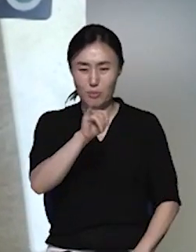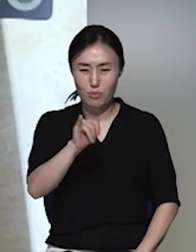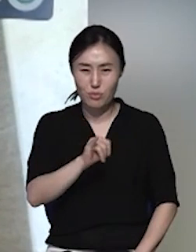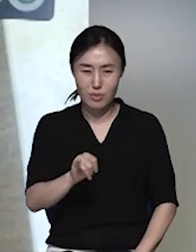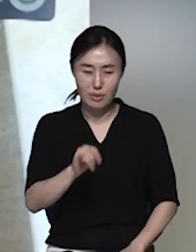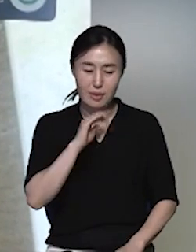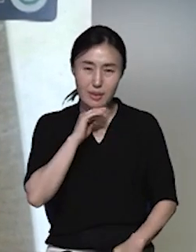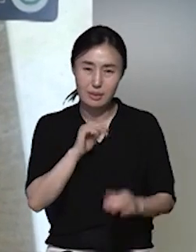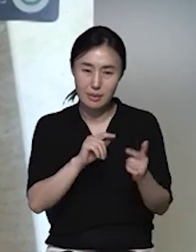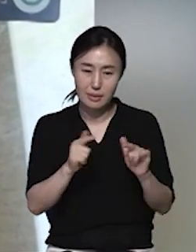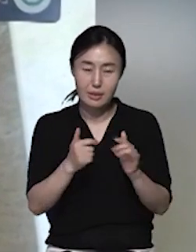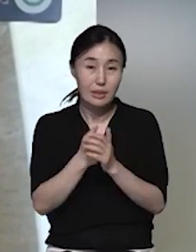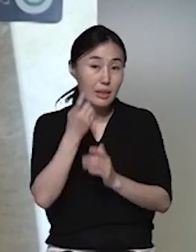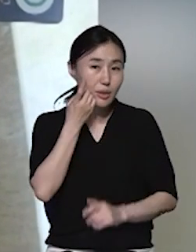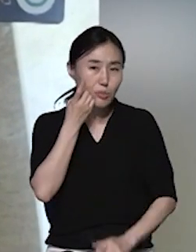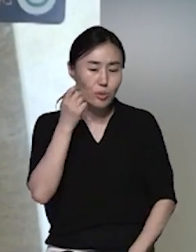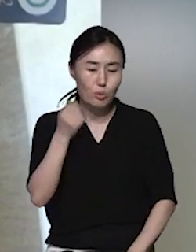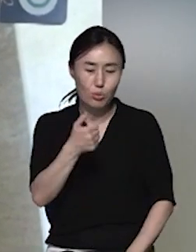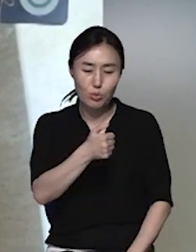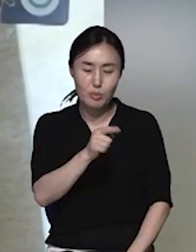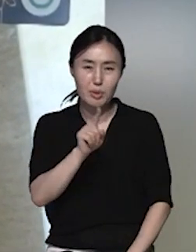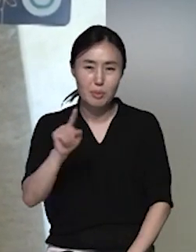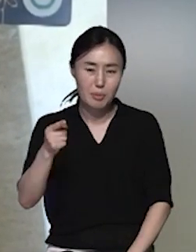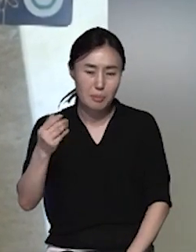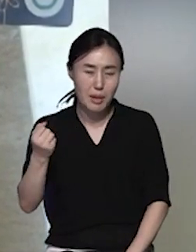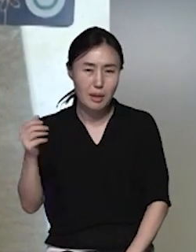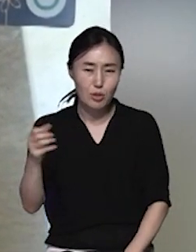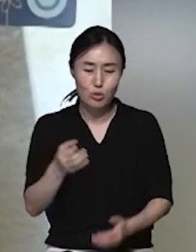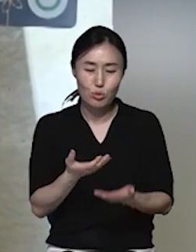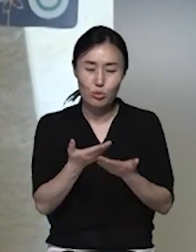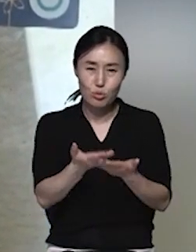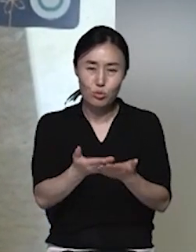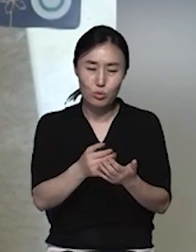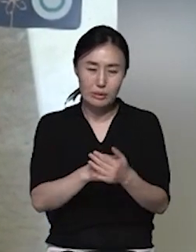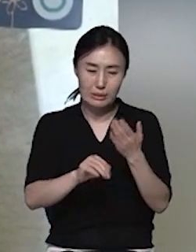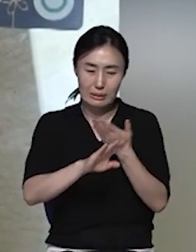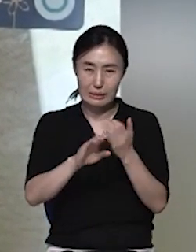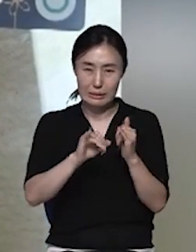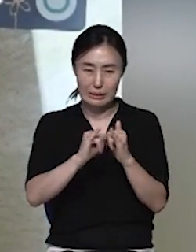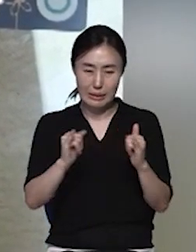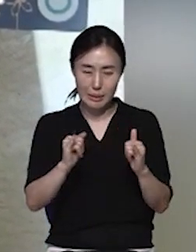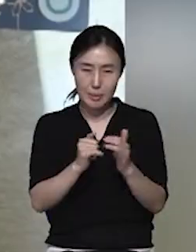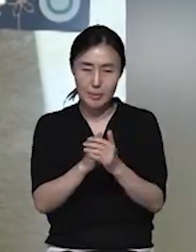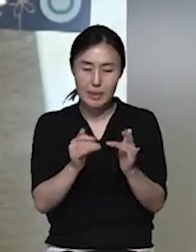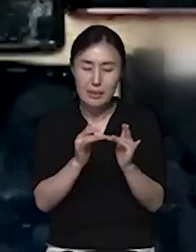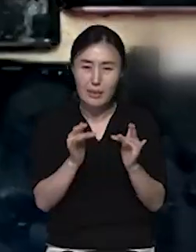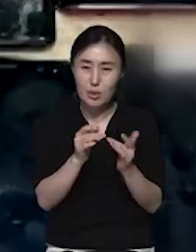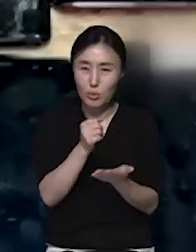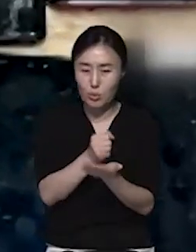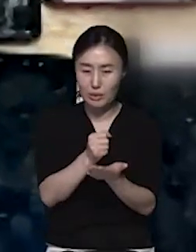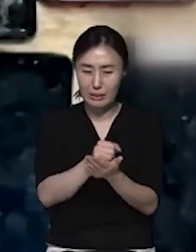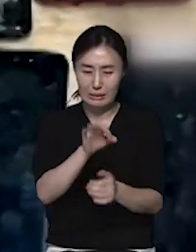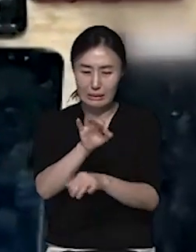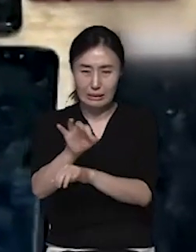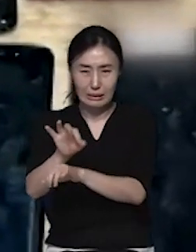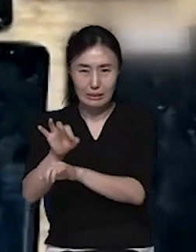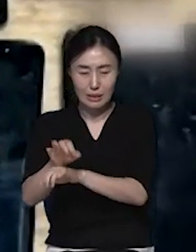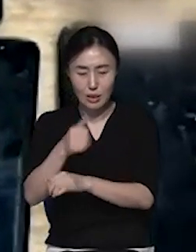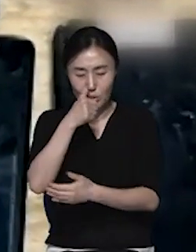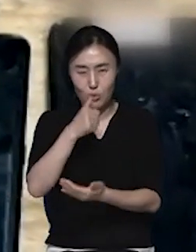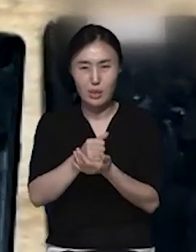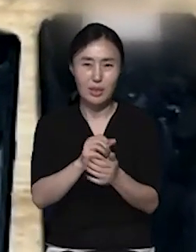모바일 메신저를 통해 50만 원에서 100만 원을 주고 타인 명의의 인터넷 계좌 등을 사들여 범죄에 활용한 것으로